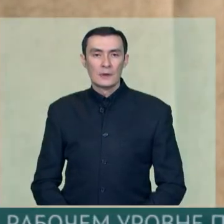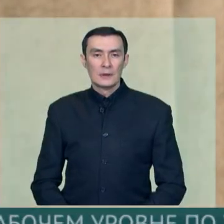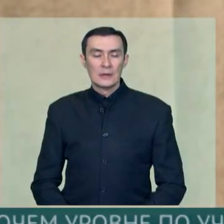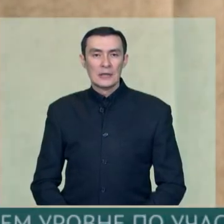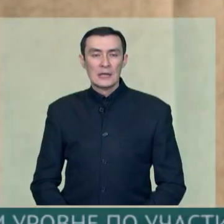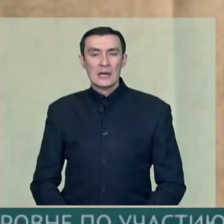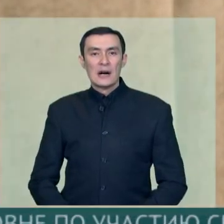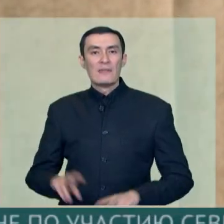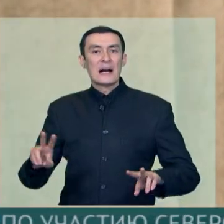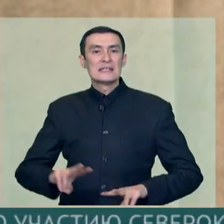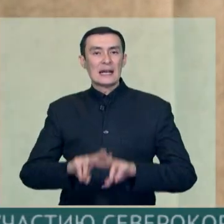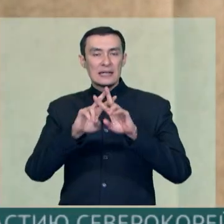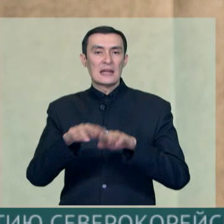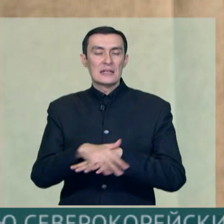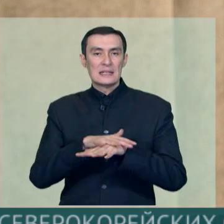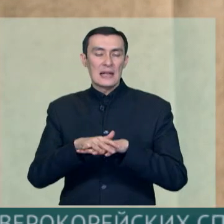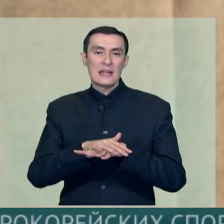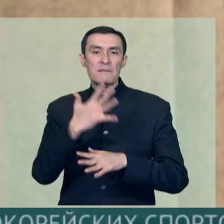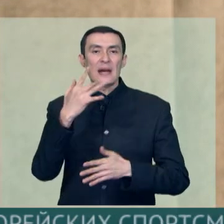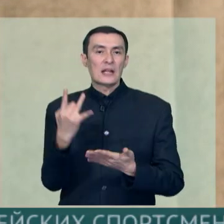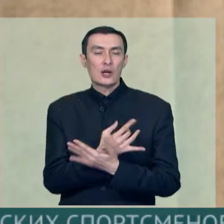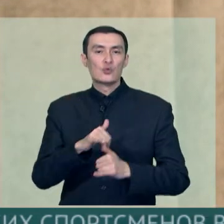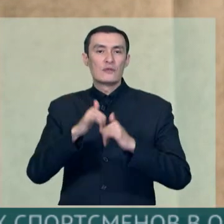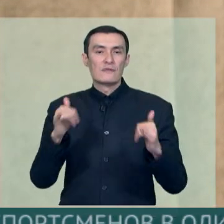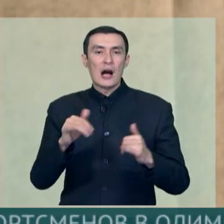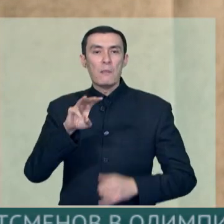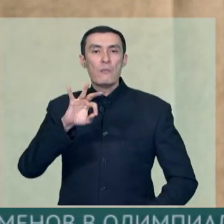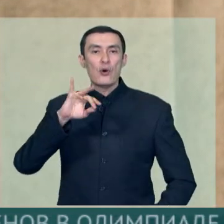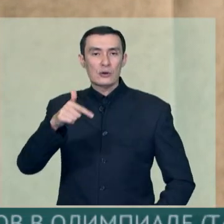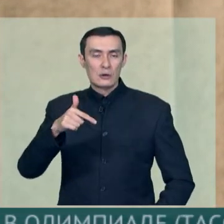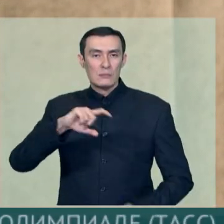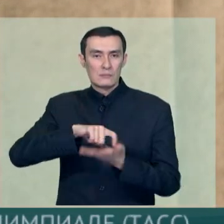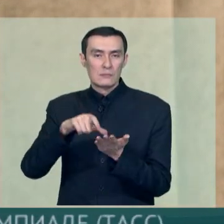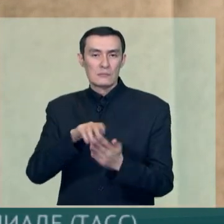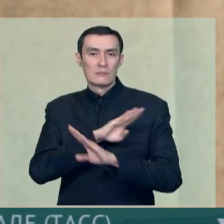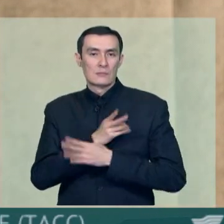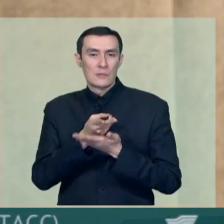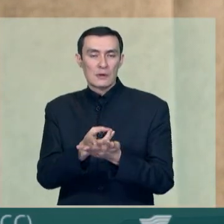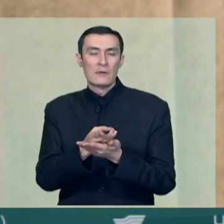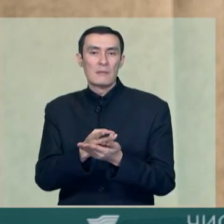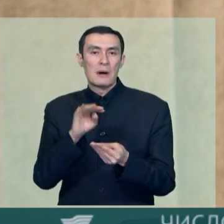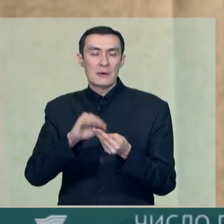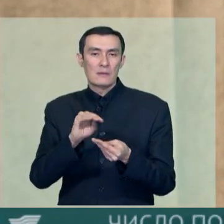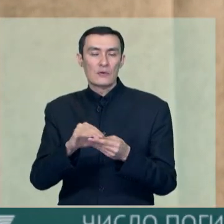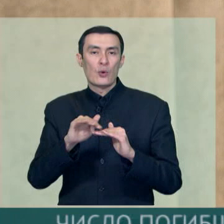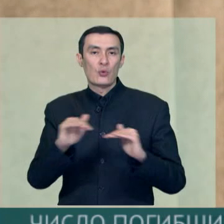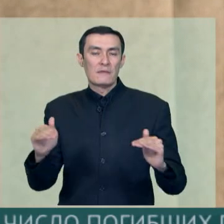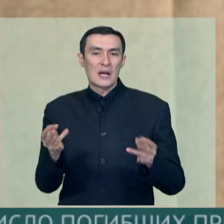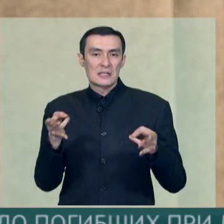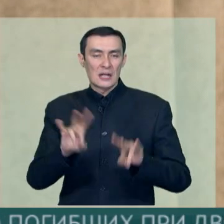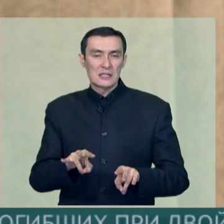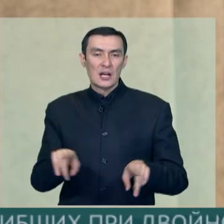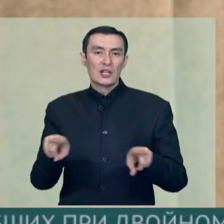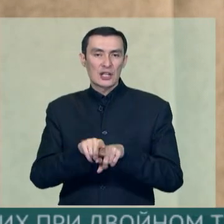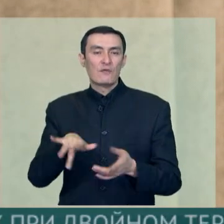В Астане численность населения увеличилась в 5 раз, а морг остался на областном захудалом уровне, не лучшее